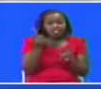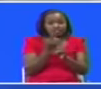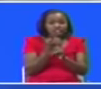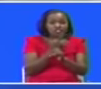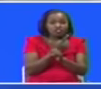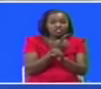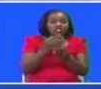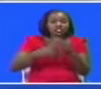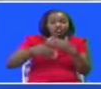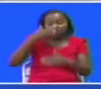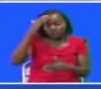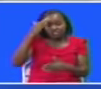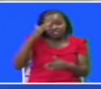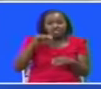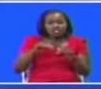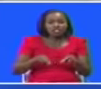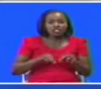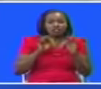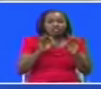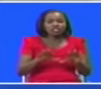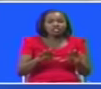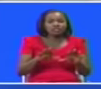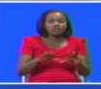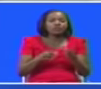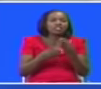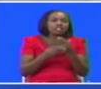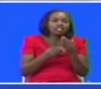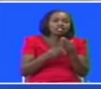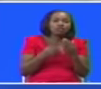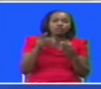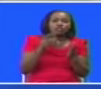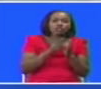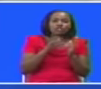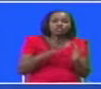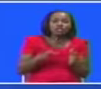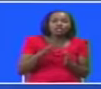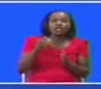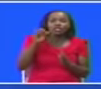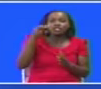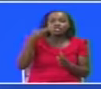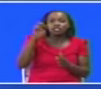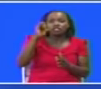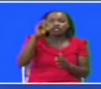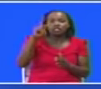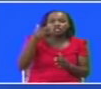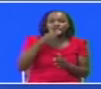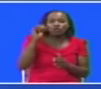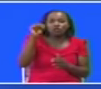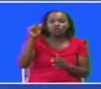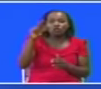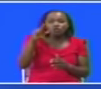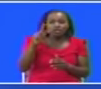kule nchini Australia. Anaitwa Dr. Mahamud Sheikh Oomar. Asante sana kwa kuweza kufika. Karibu sana bwana